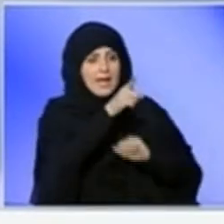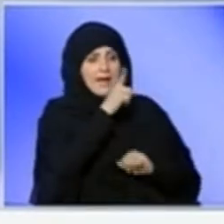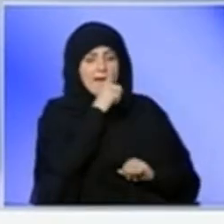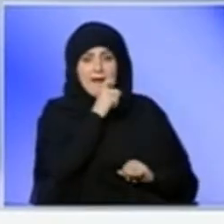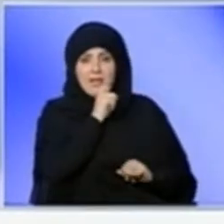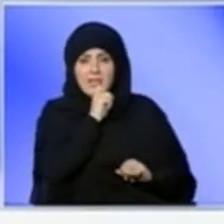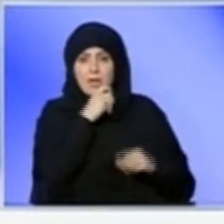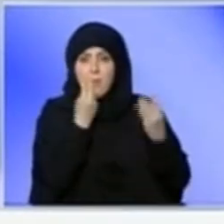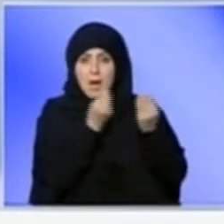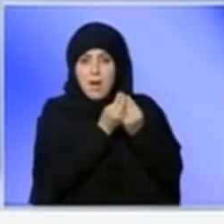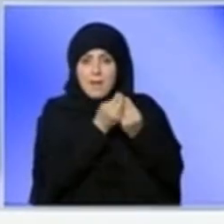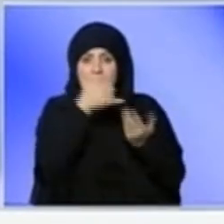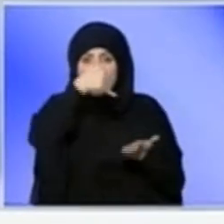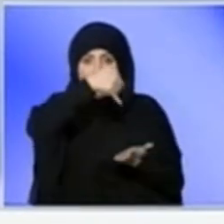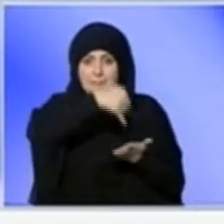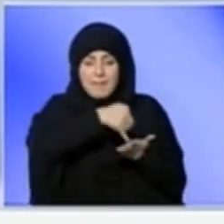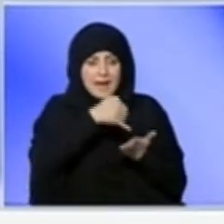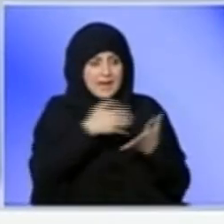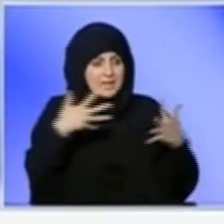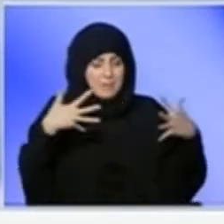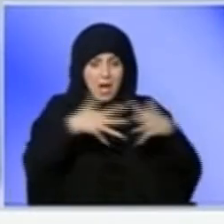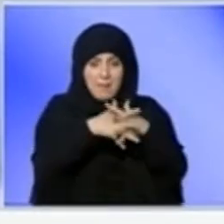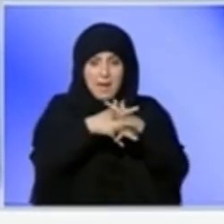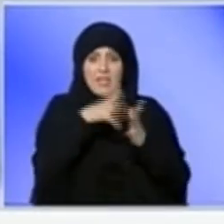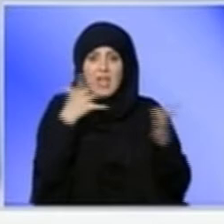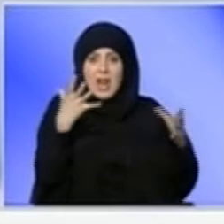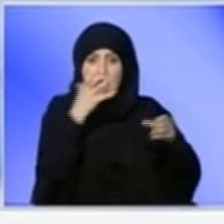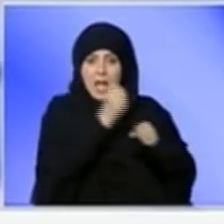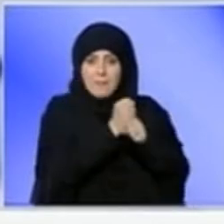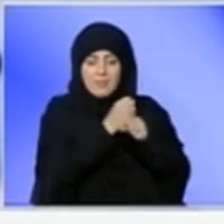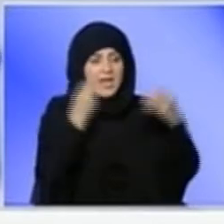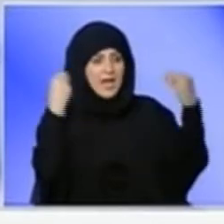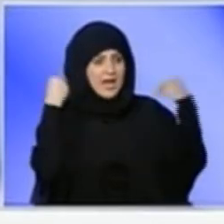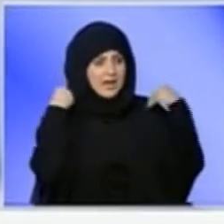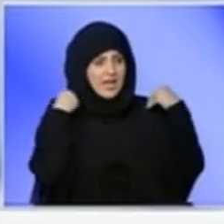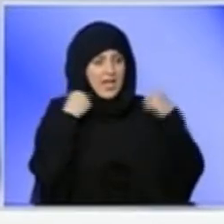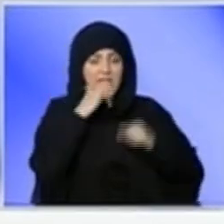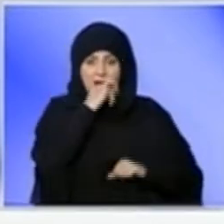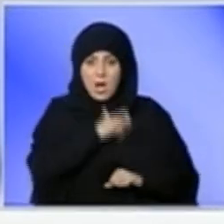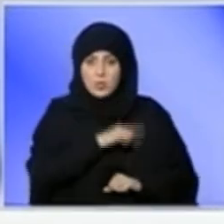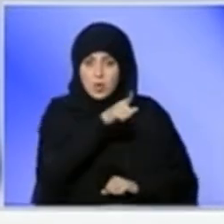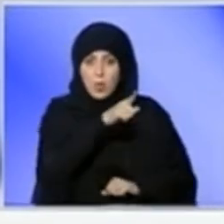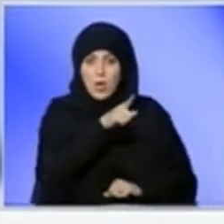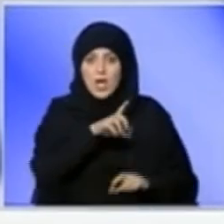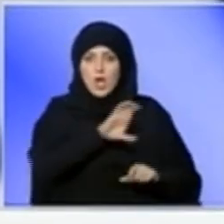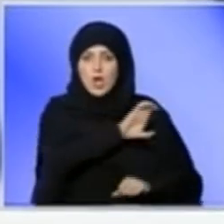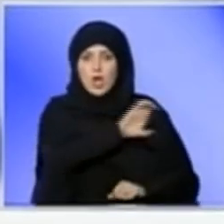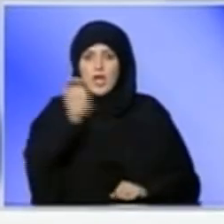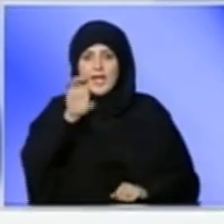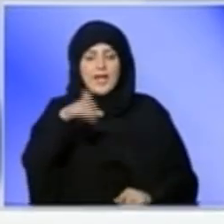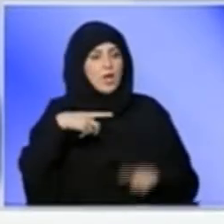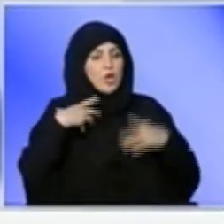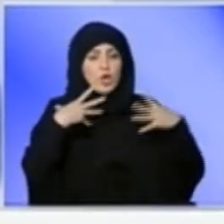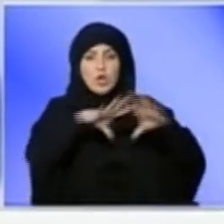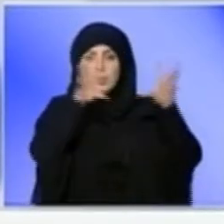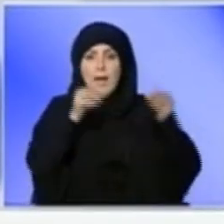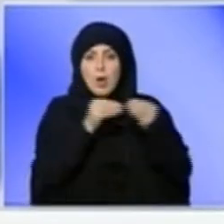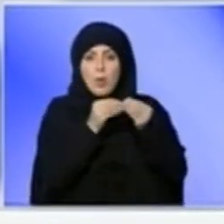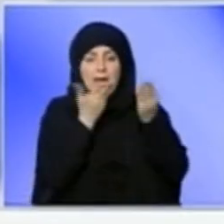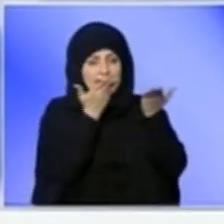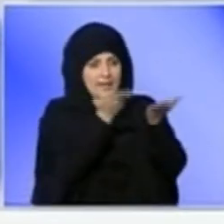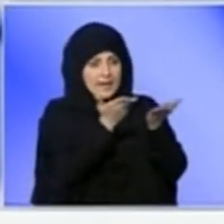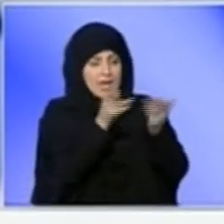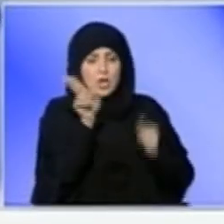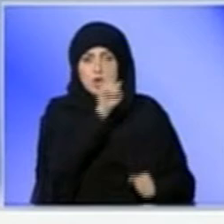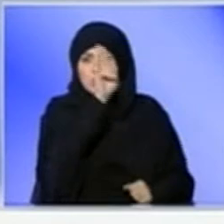للأمن الرياضي، وأريد كشريك تقني أو شريك التكنولوجيا. طبعا